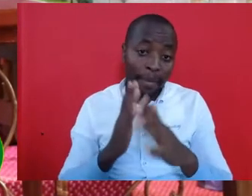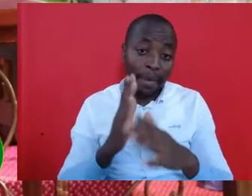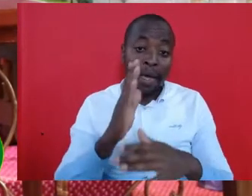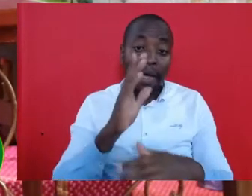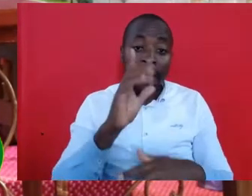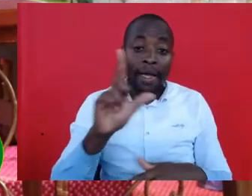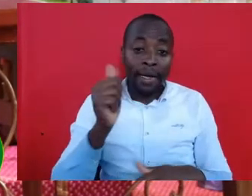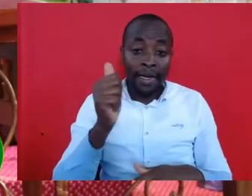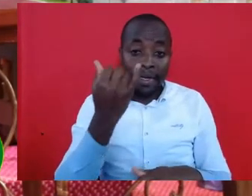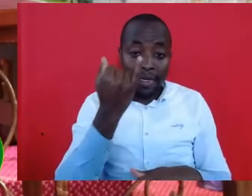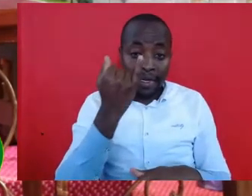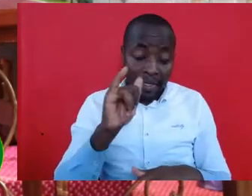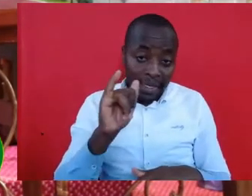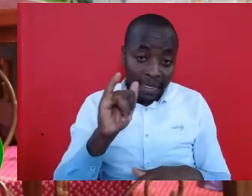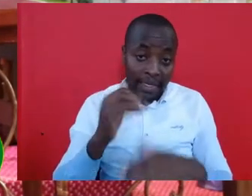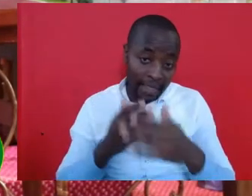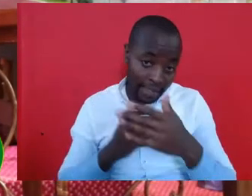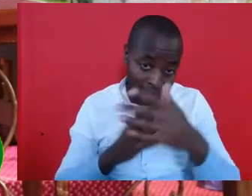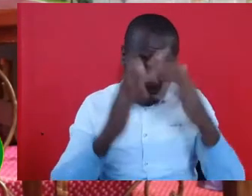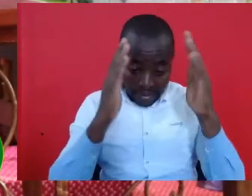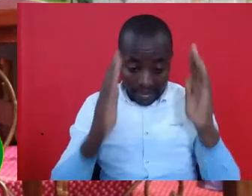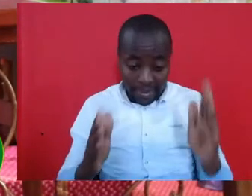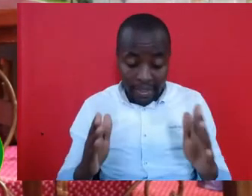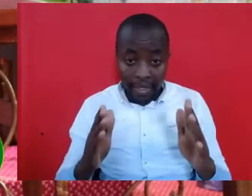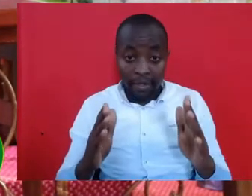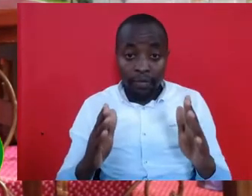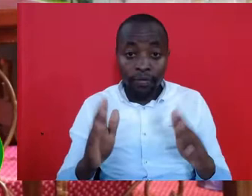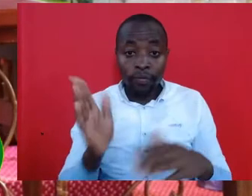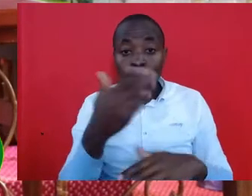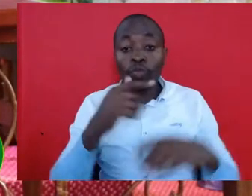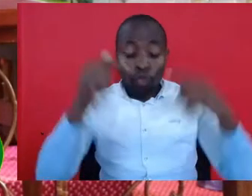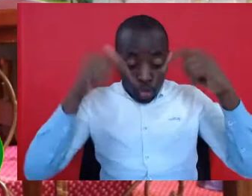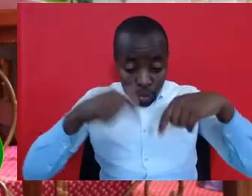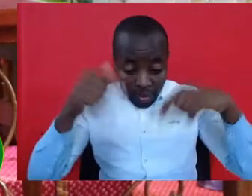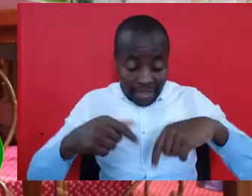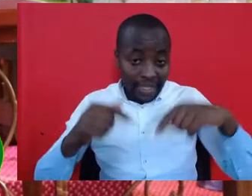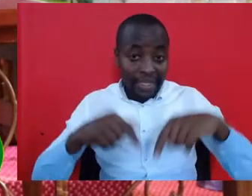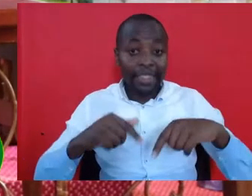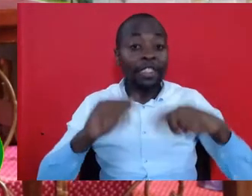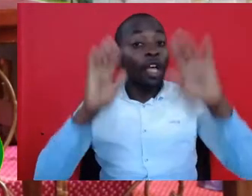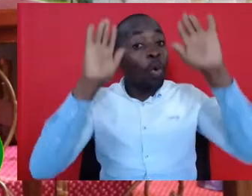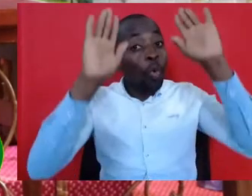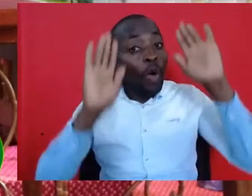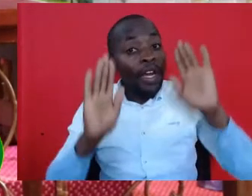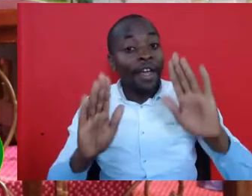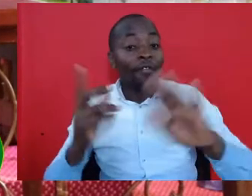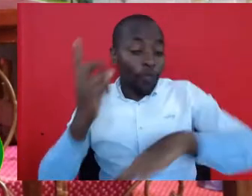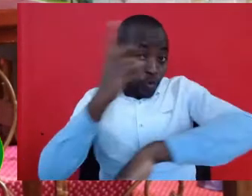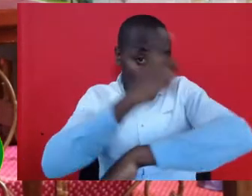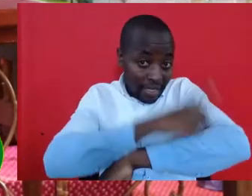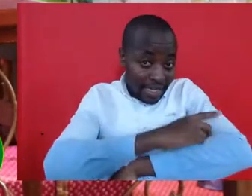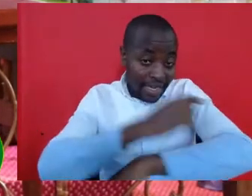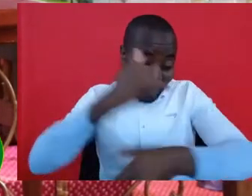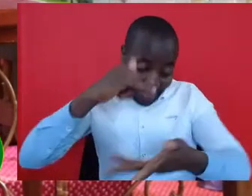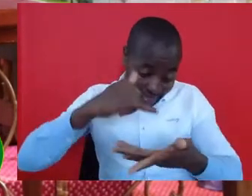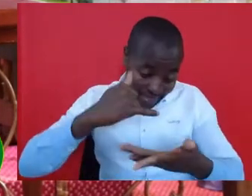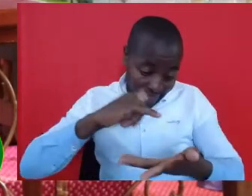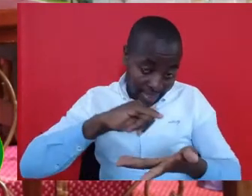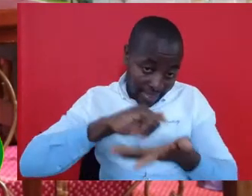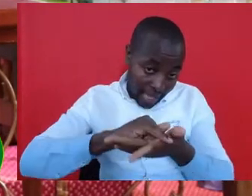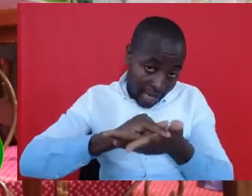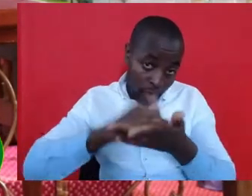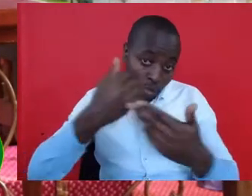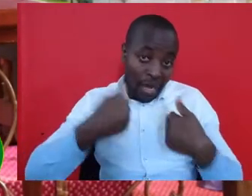Siku ya leo ni siku ya furaha hapa Cathedral, ni siku tumekuwa tukitumaini, tukiomba, na ni siku ambayo